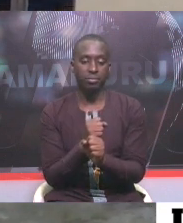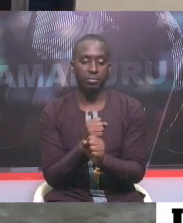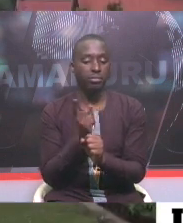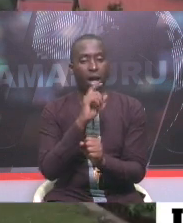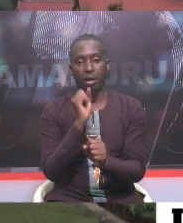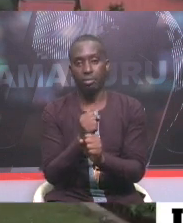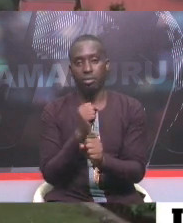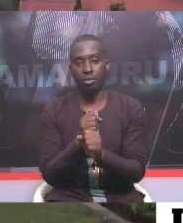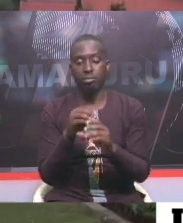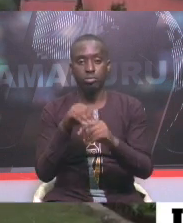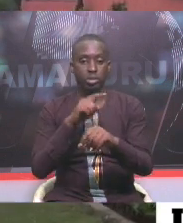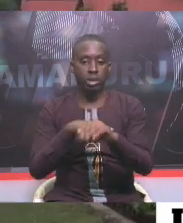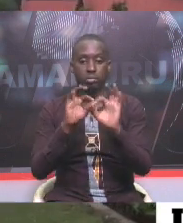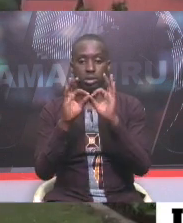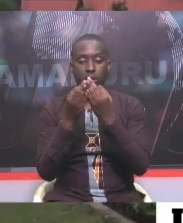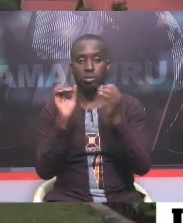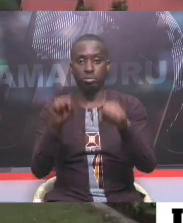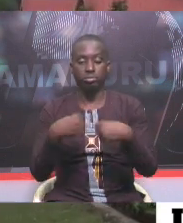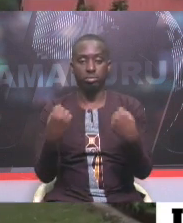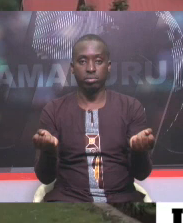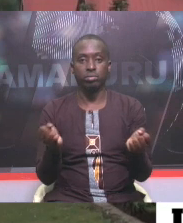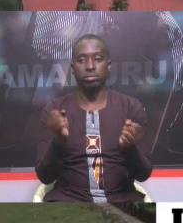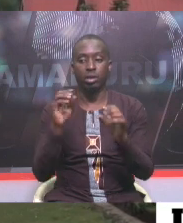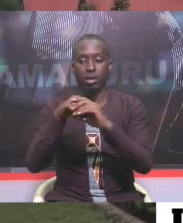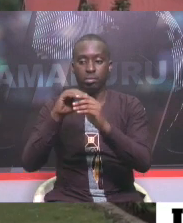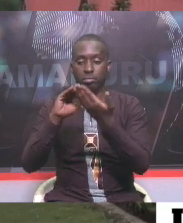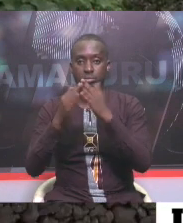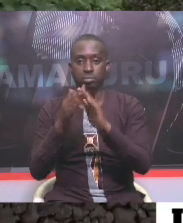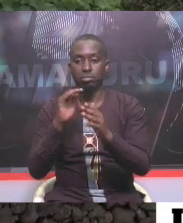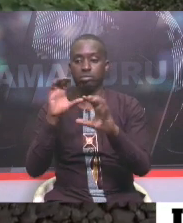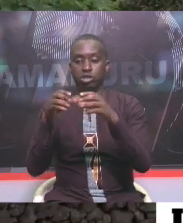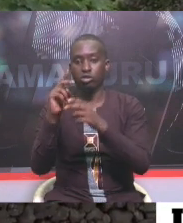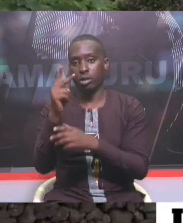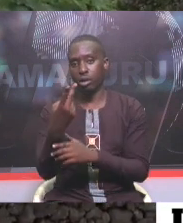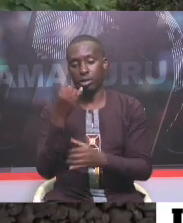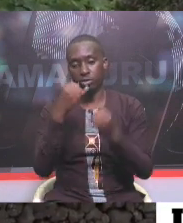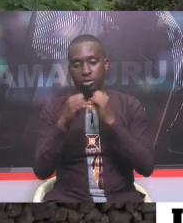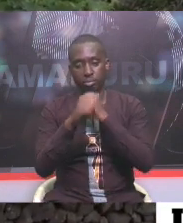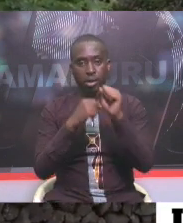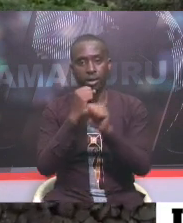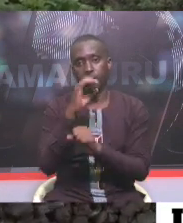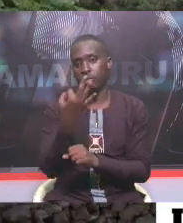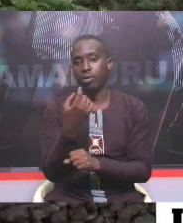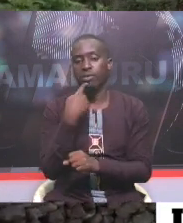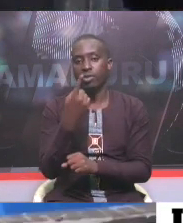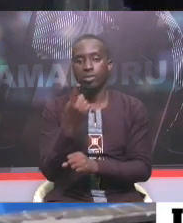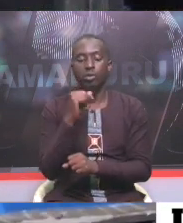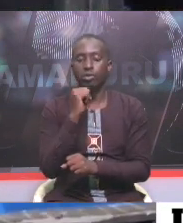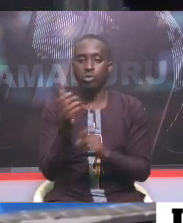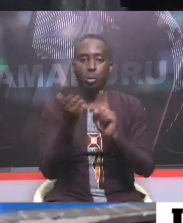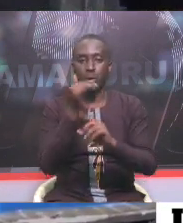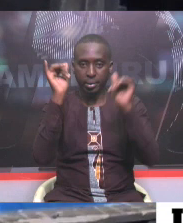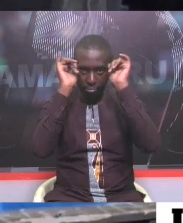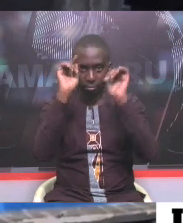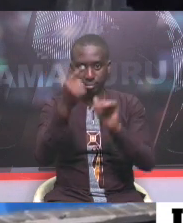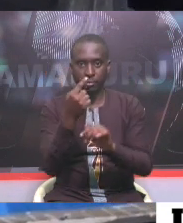ntabwo ikora. Ni mu gihe imiryango itishoboye yatujwe muri uyu mudugudu mu cyiciro cya kabiri imazemo imyaka 3 ivuga ko itigeze ihabwa inka